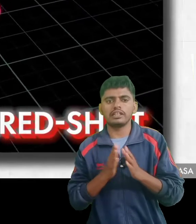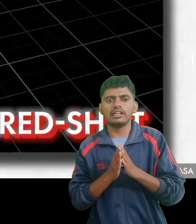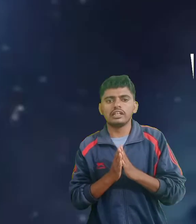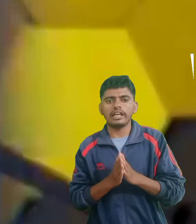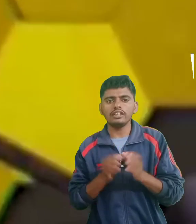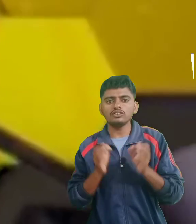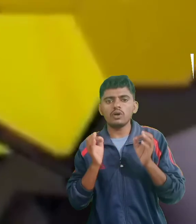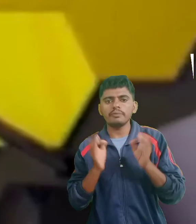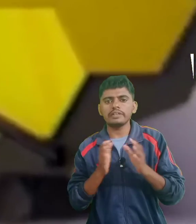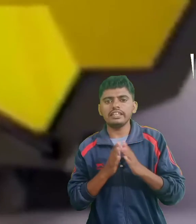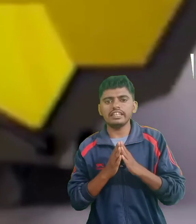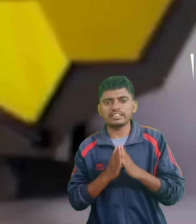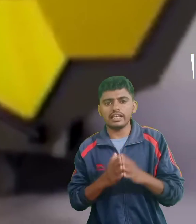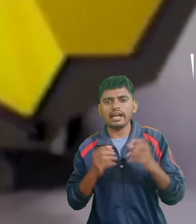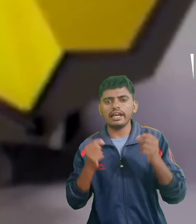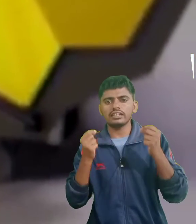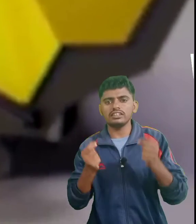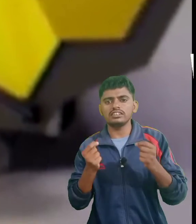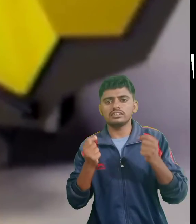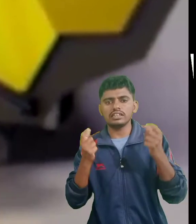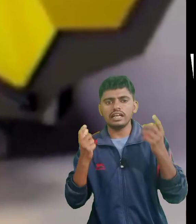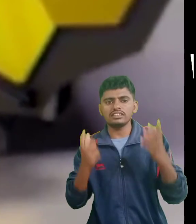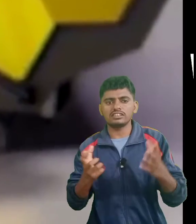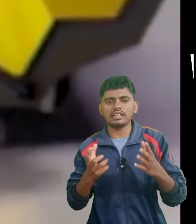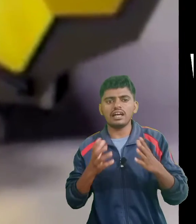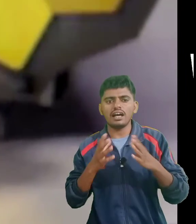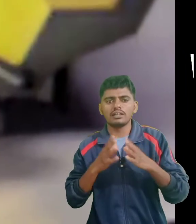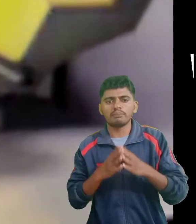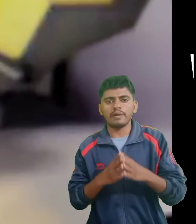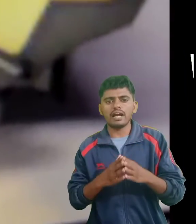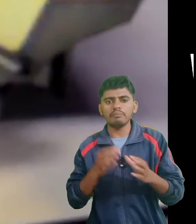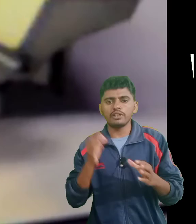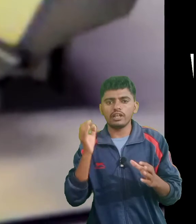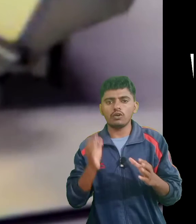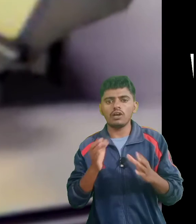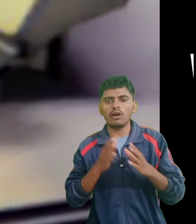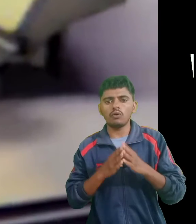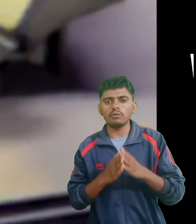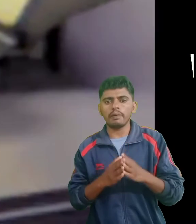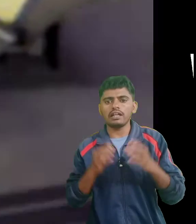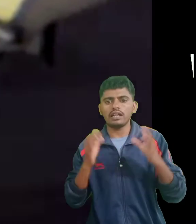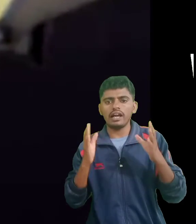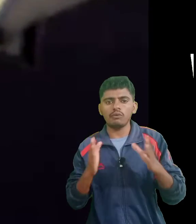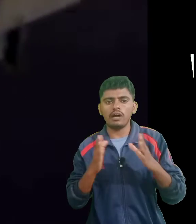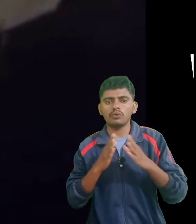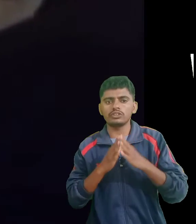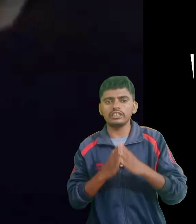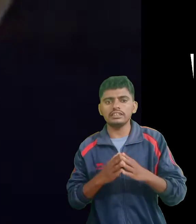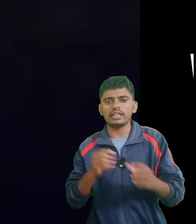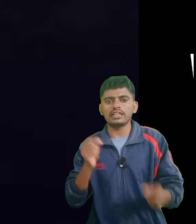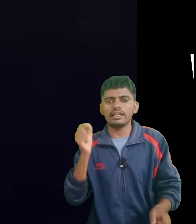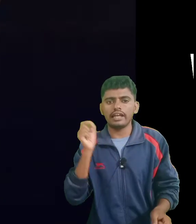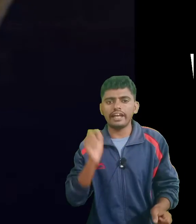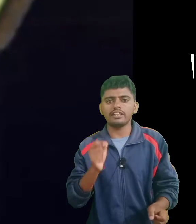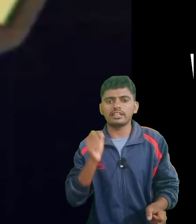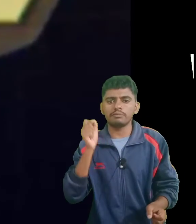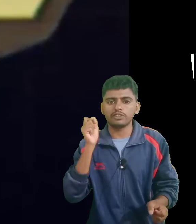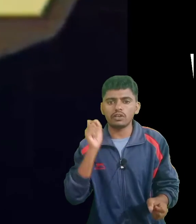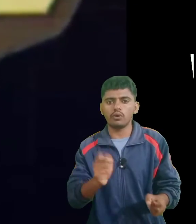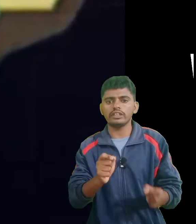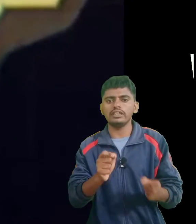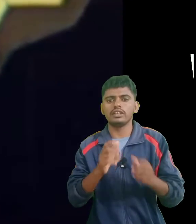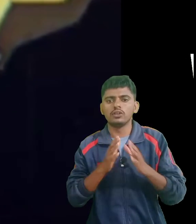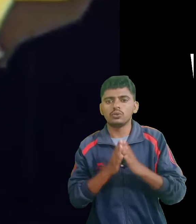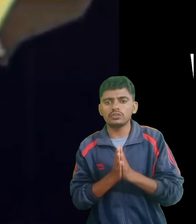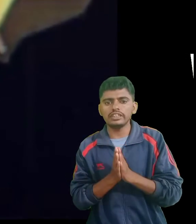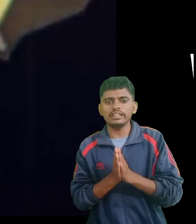रेड शिफ्ट। टेलीस्कोप के लिए क्या है कि जितना ज्यादा बड़ा मिरर होगा उन पर लगा हुआ, उतनी ज्यादा लाइट